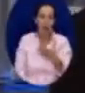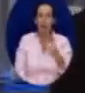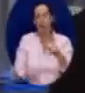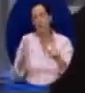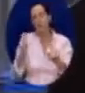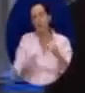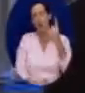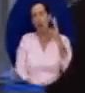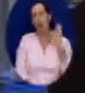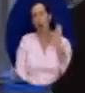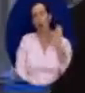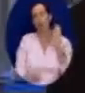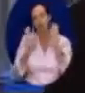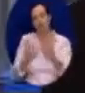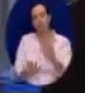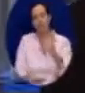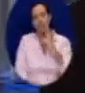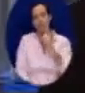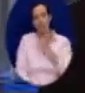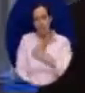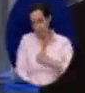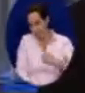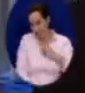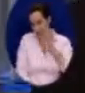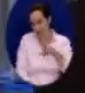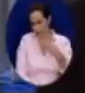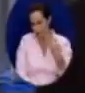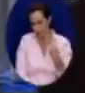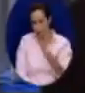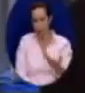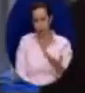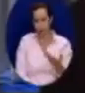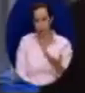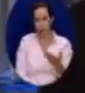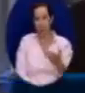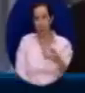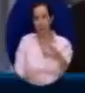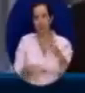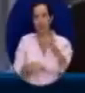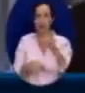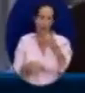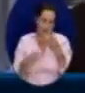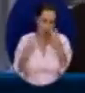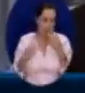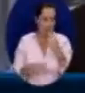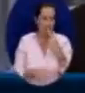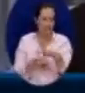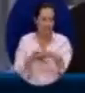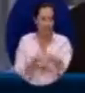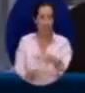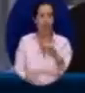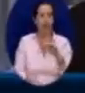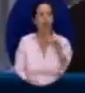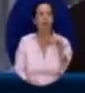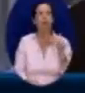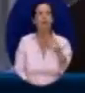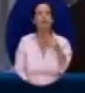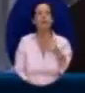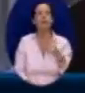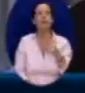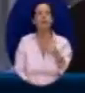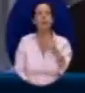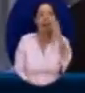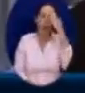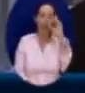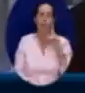הכי טובות. מודה ועוזב. מודה ועוזב, מתנצל אם אפשר אגב. כן, עדיף. ביום אחר, בזמן אחר, רצוי להתנצל. אגב, יותר תמיד מההתנצלות זה